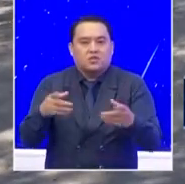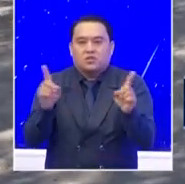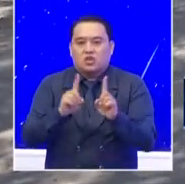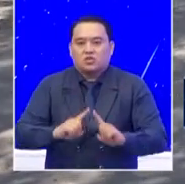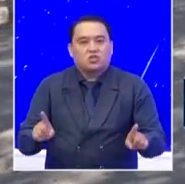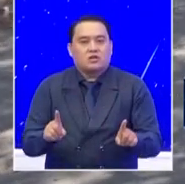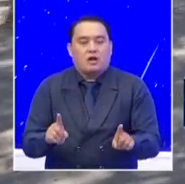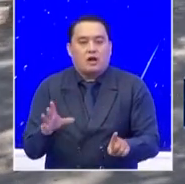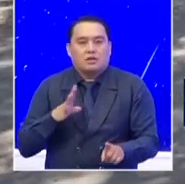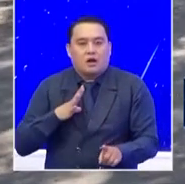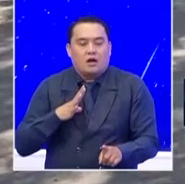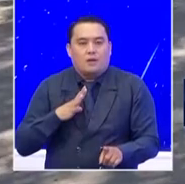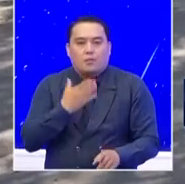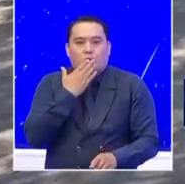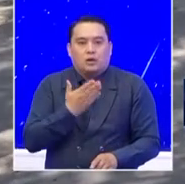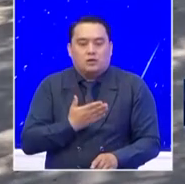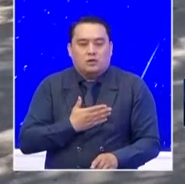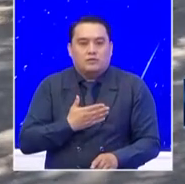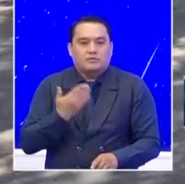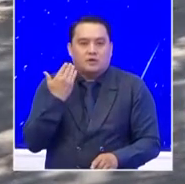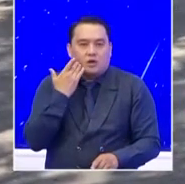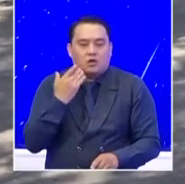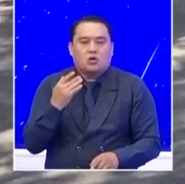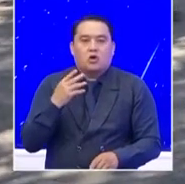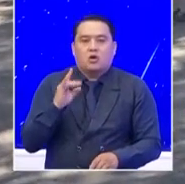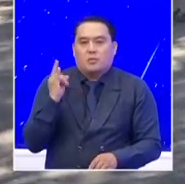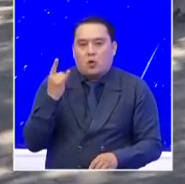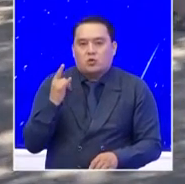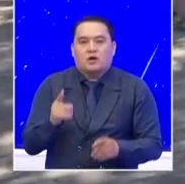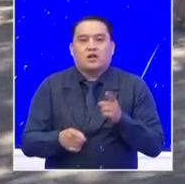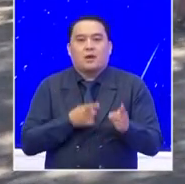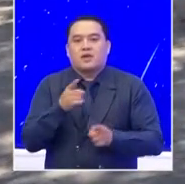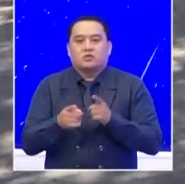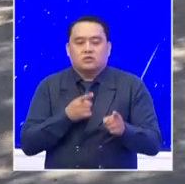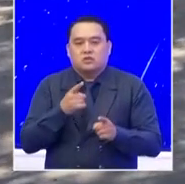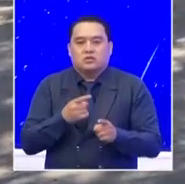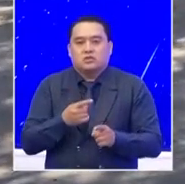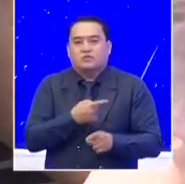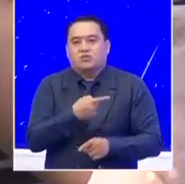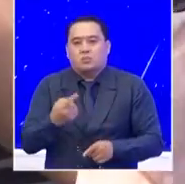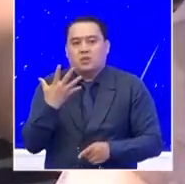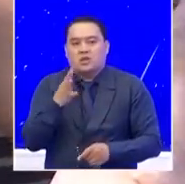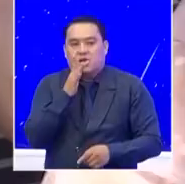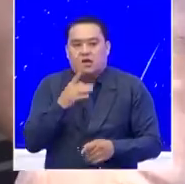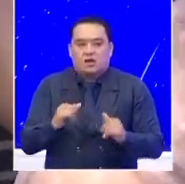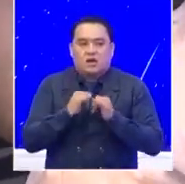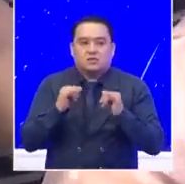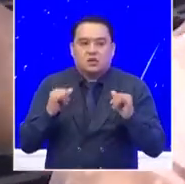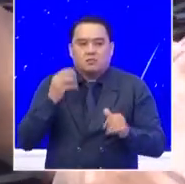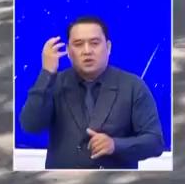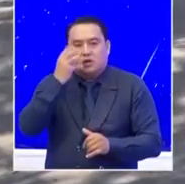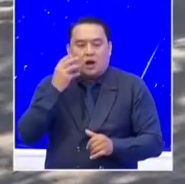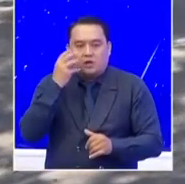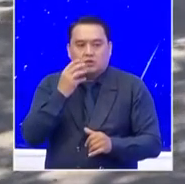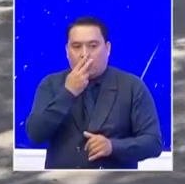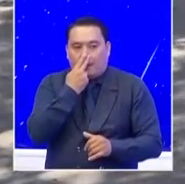неожиданно. Мой ребенок Омарбаева Дельфируза, она ходит в реабилитационный центр в течение 5 лет. Развитие,